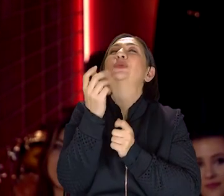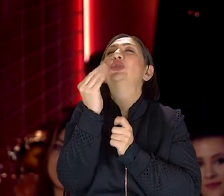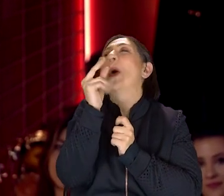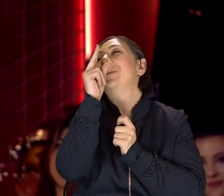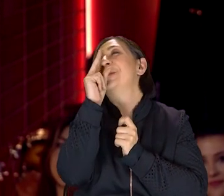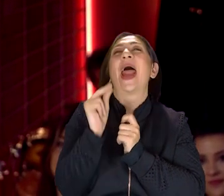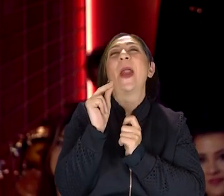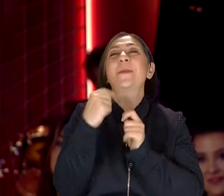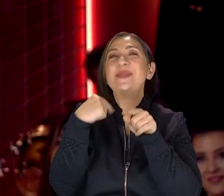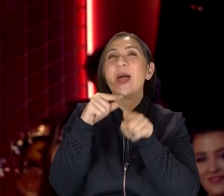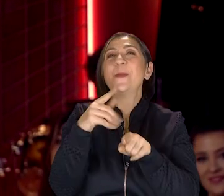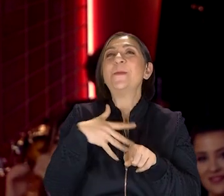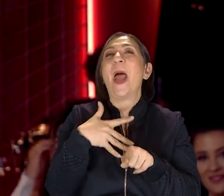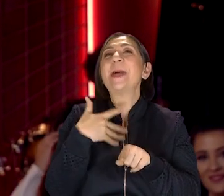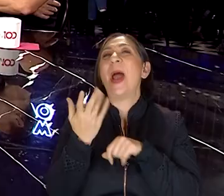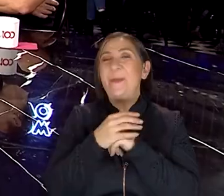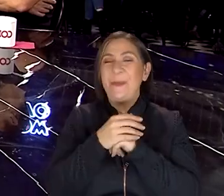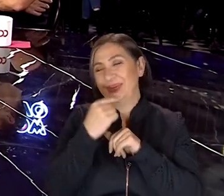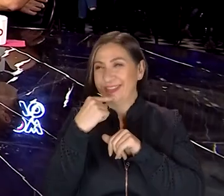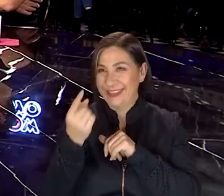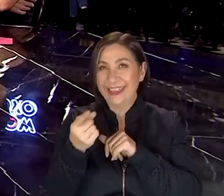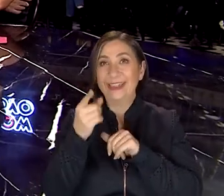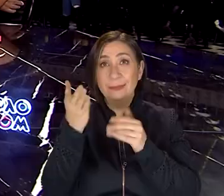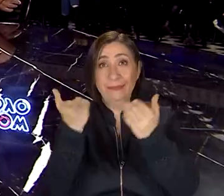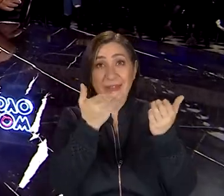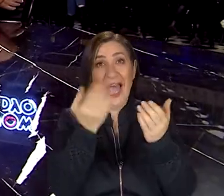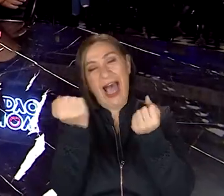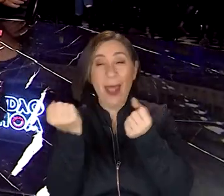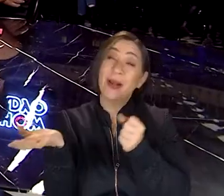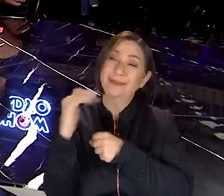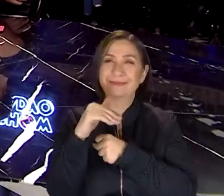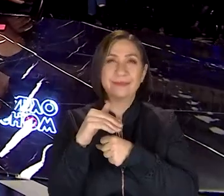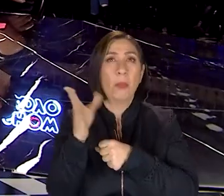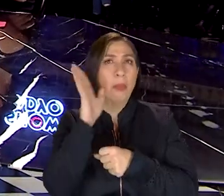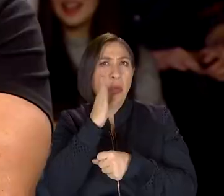seni ve çalışmalarını takip ediyorum ve merak ediyorum diyor sana. Buyurun arabaya geçelim.